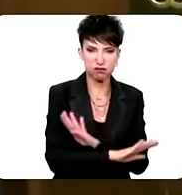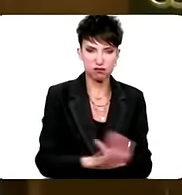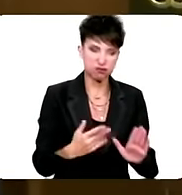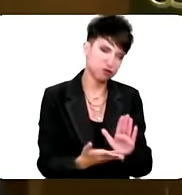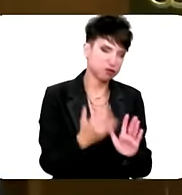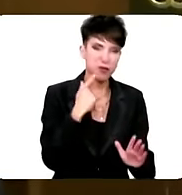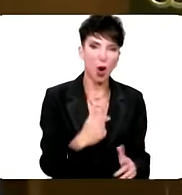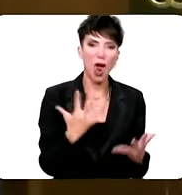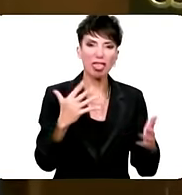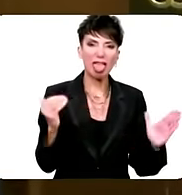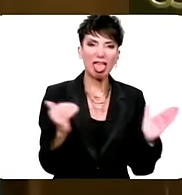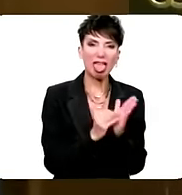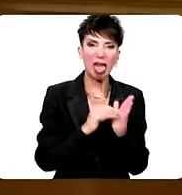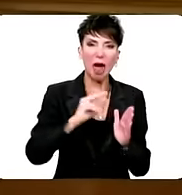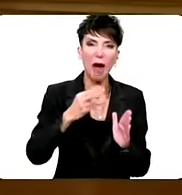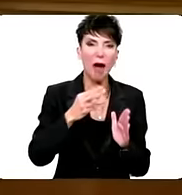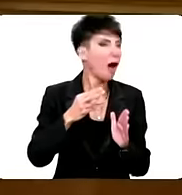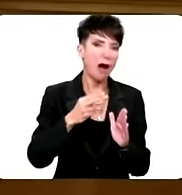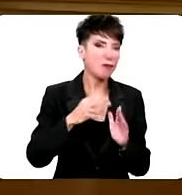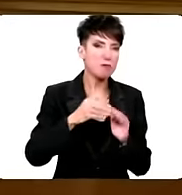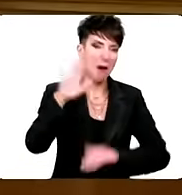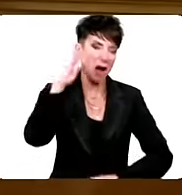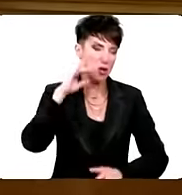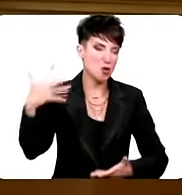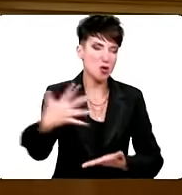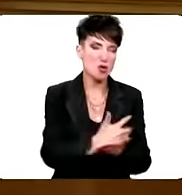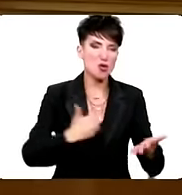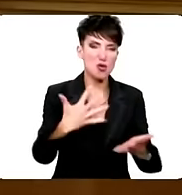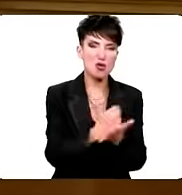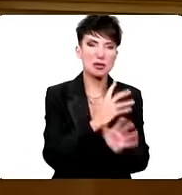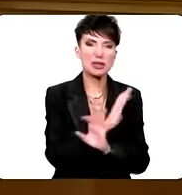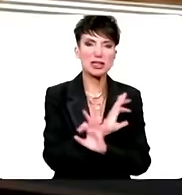ότι το πληρώσατε πολύ αυτό. Το καταλαβαίνω, αλλά ξέρετε,